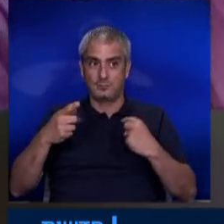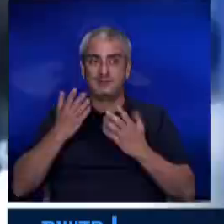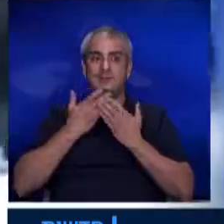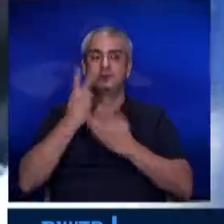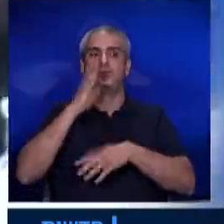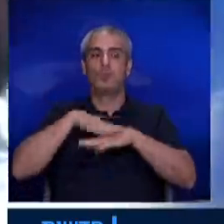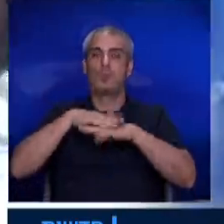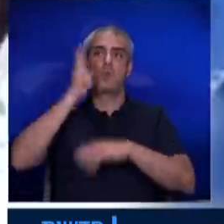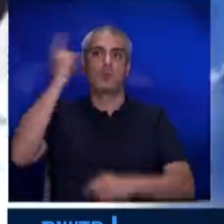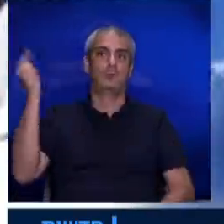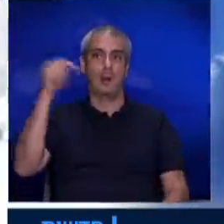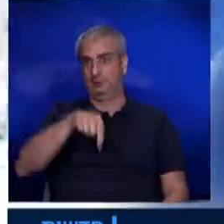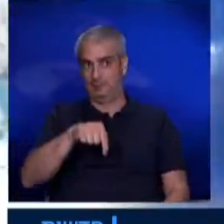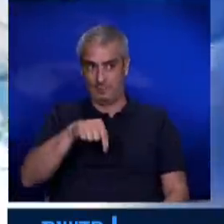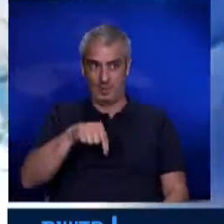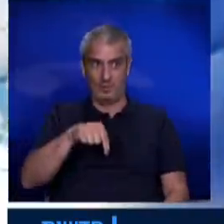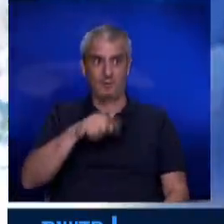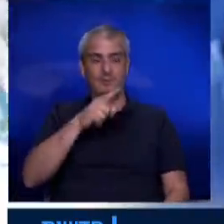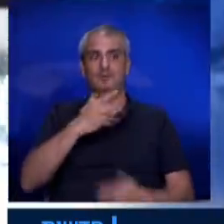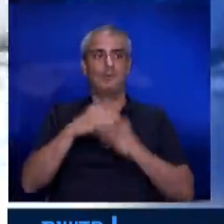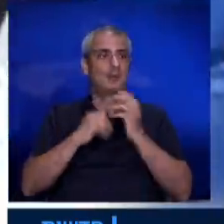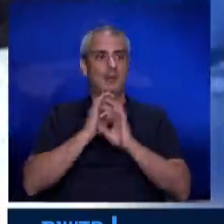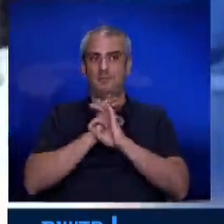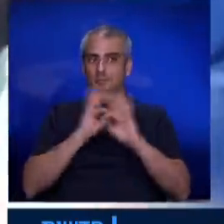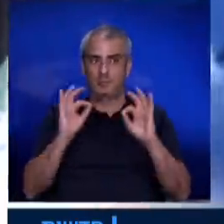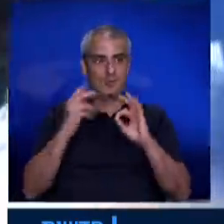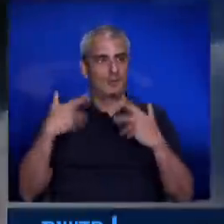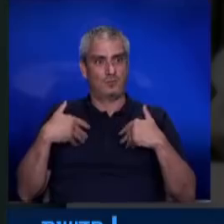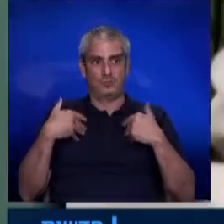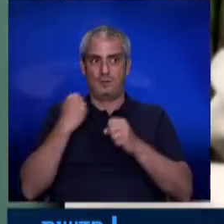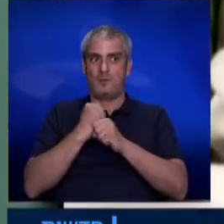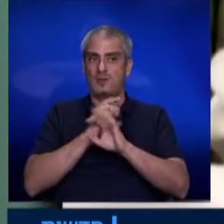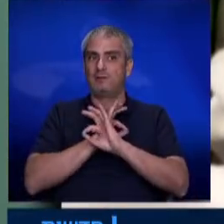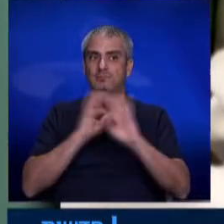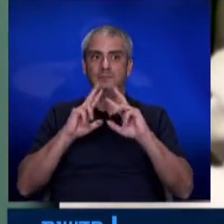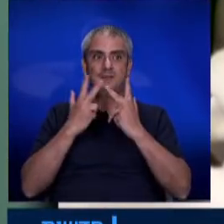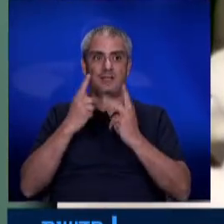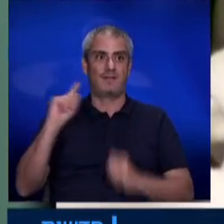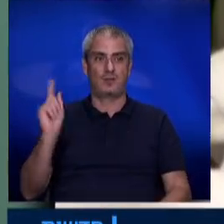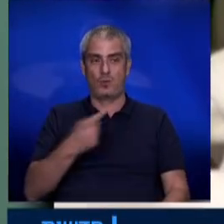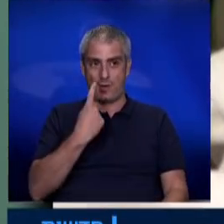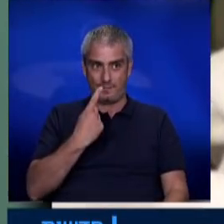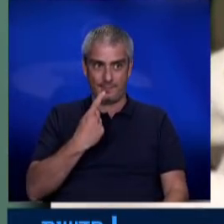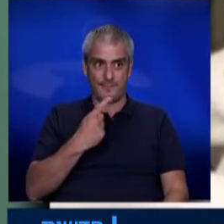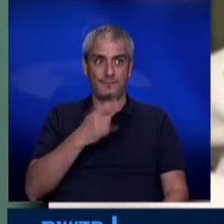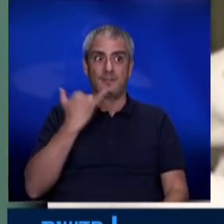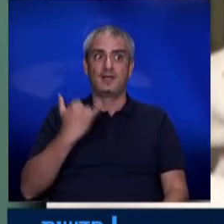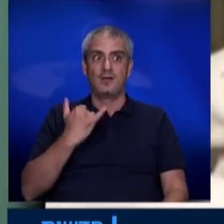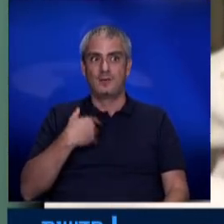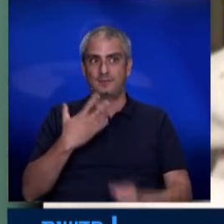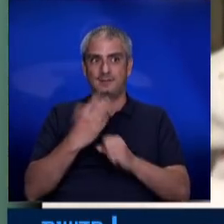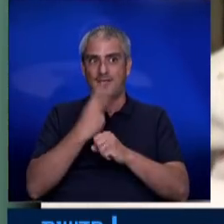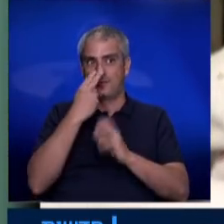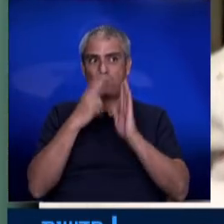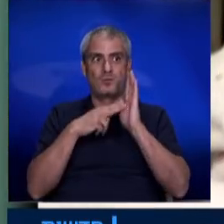לארץ. It has gone extremely well. I'm delighted how well the whole team's done. והיום זכינו לתמונה המרגשת